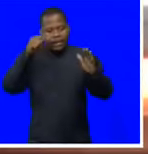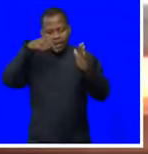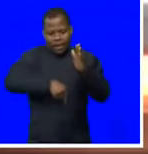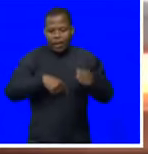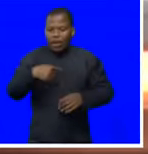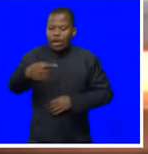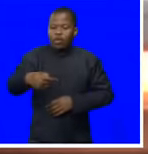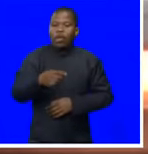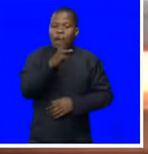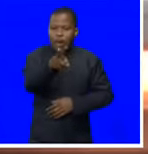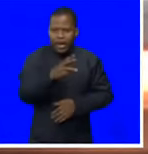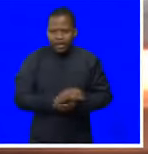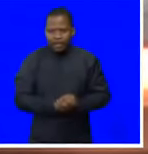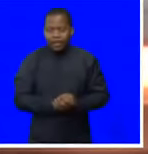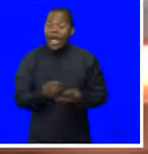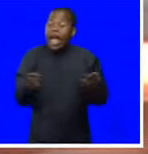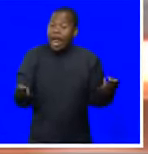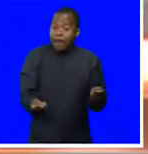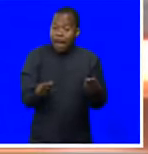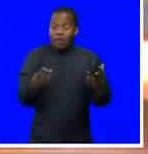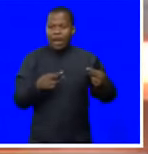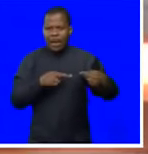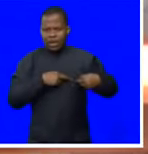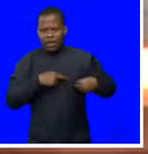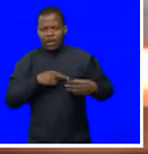Kepha labo labende loku